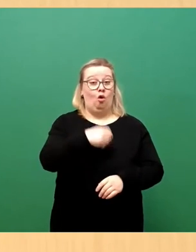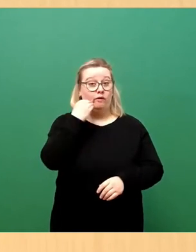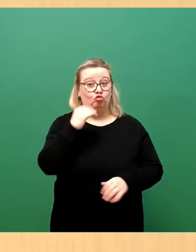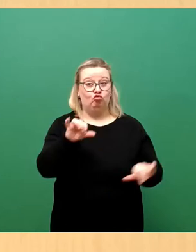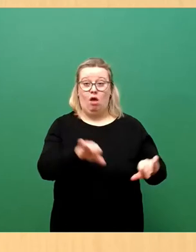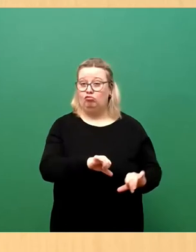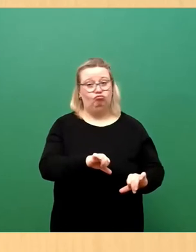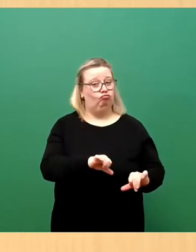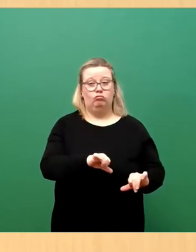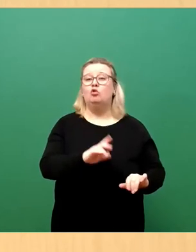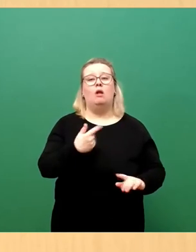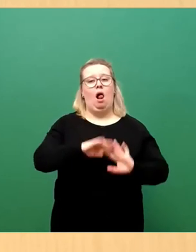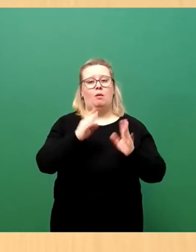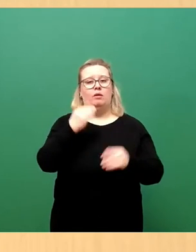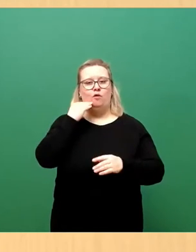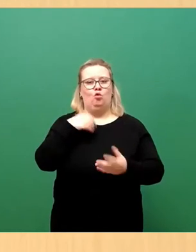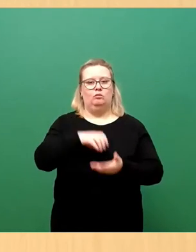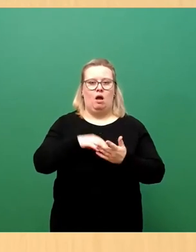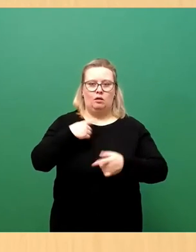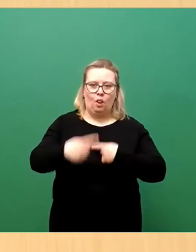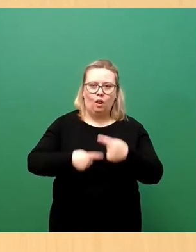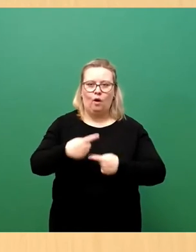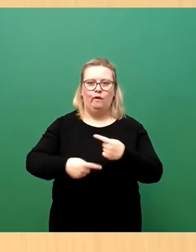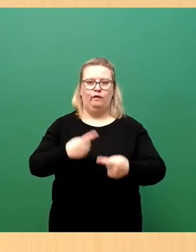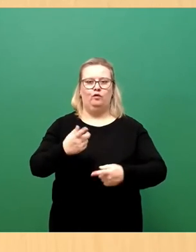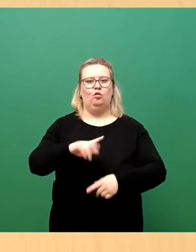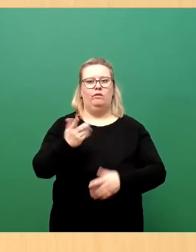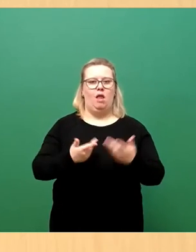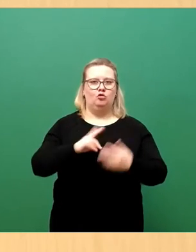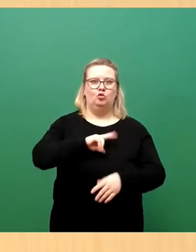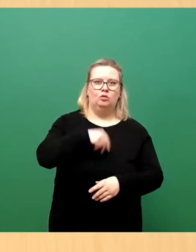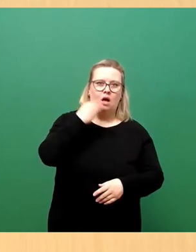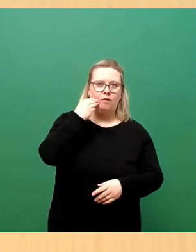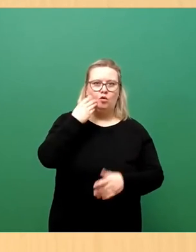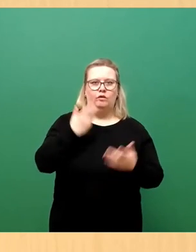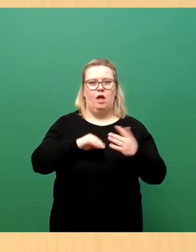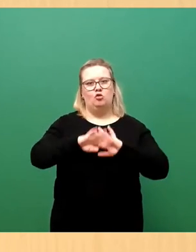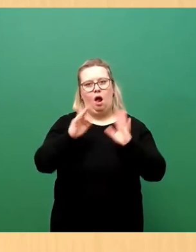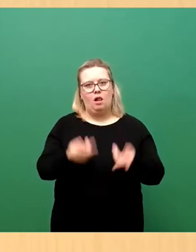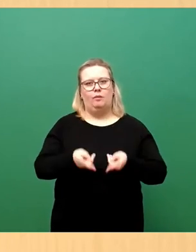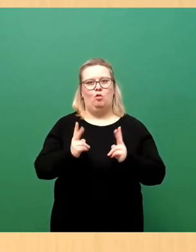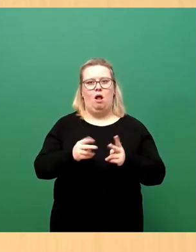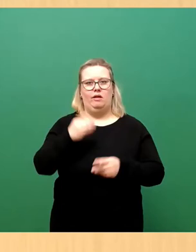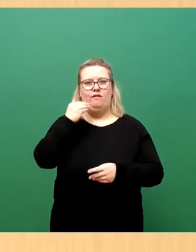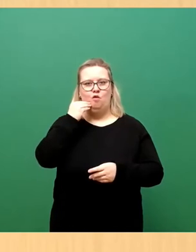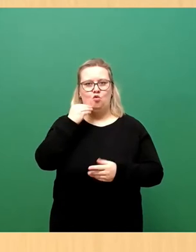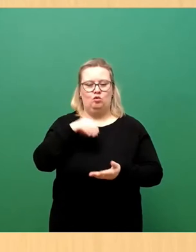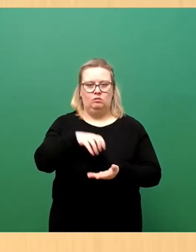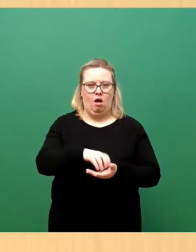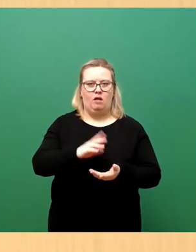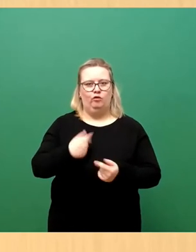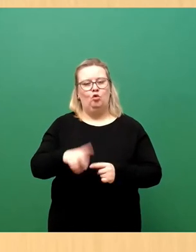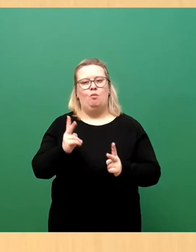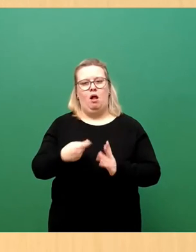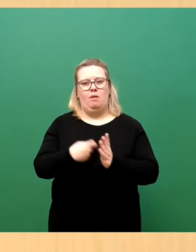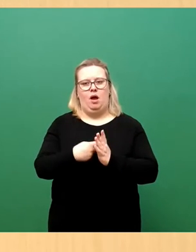dass der Wohnungsmarkt funktioniert und wir hoffentlich auch abseits der Frage von Sozialwohnungen einen funktionierenden Wohnungsmarkt mit moderaten Preisen für jedes Einkommen